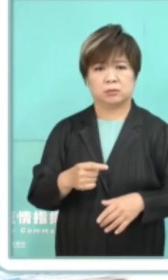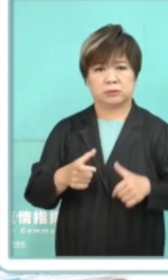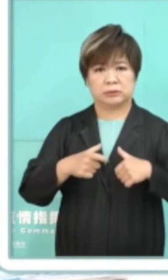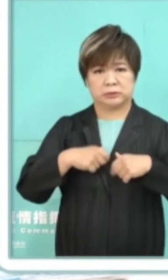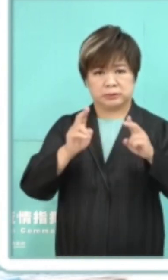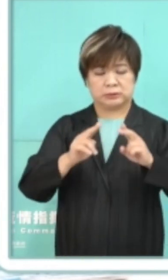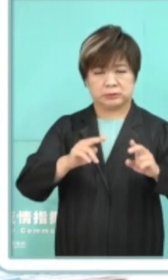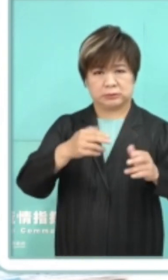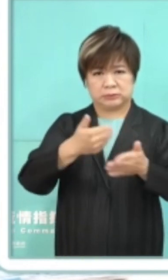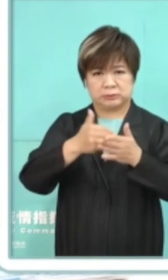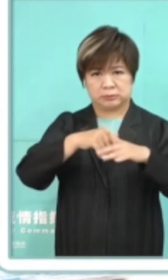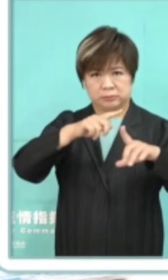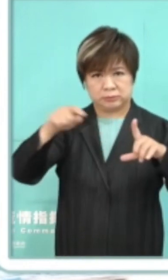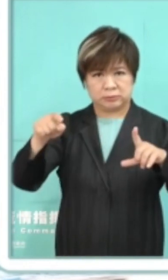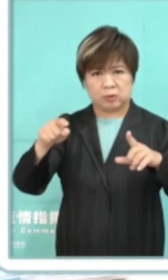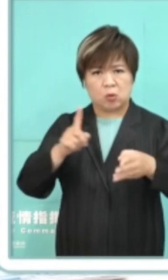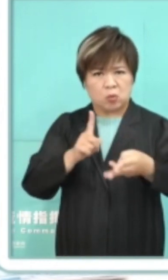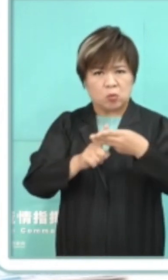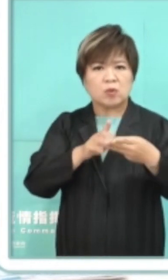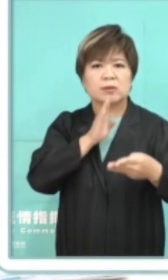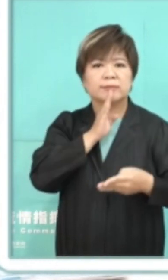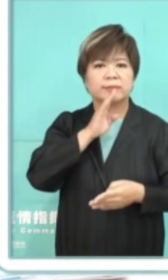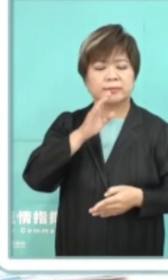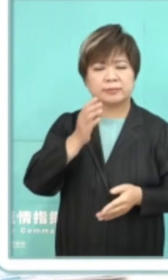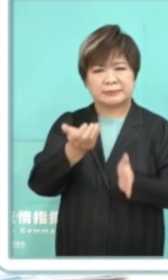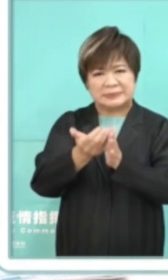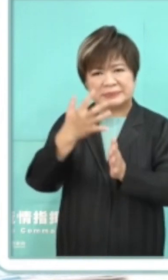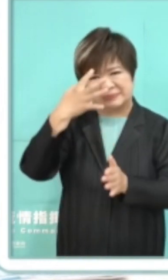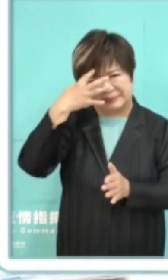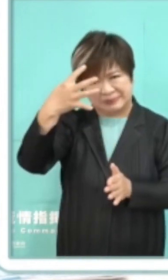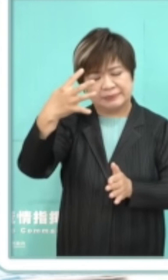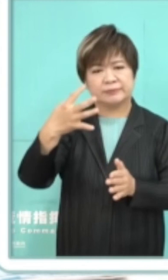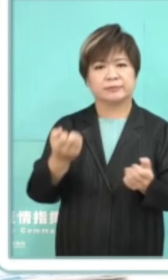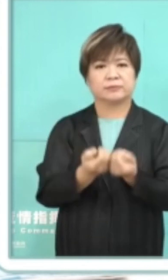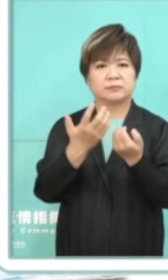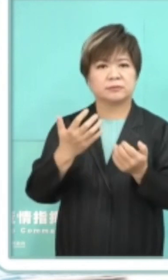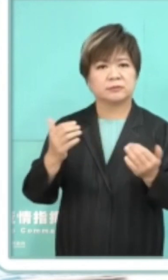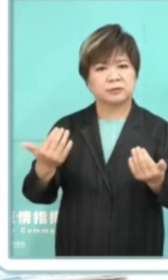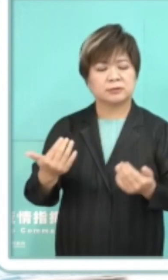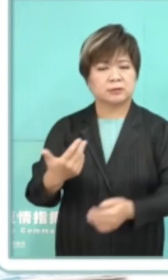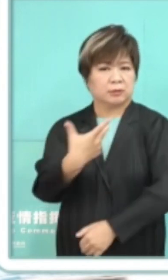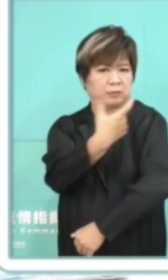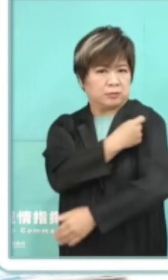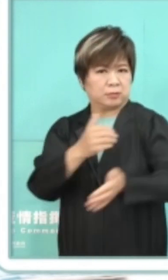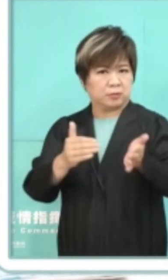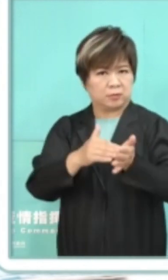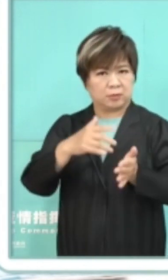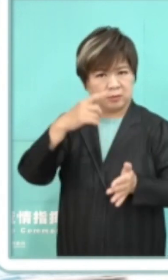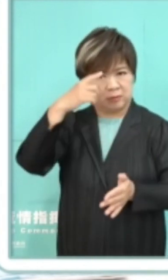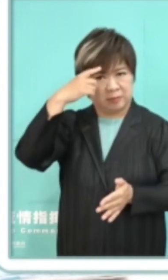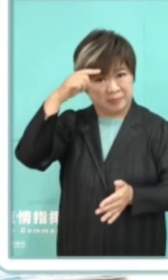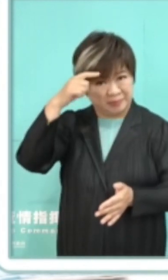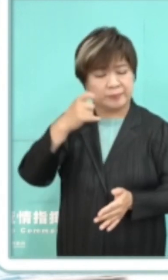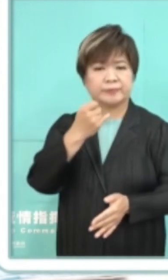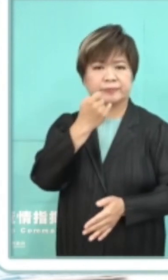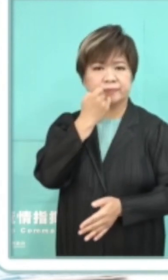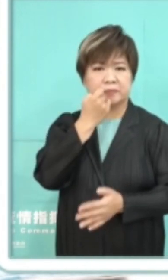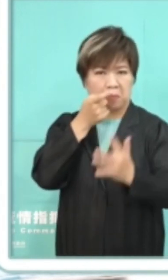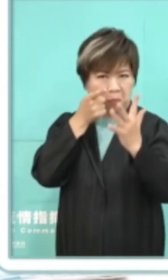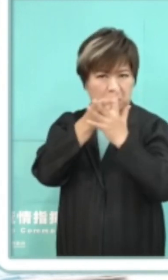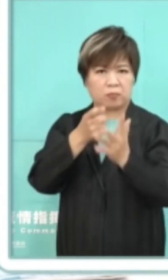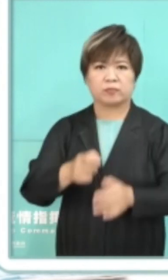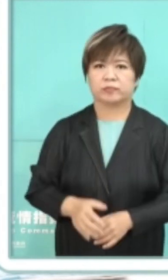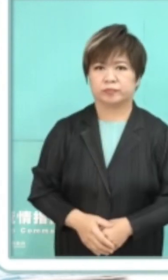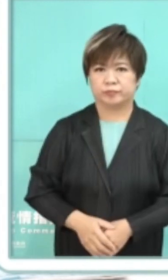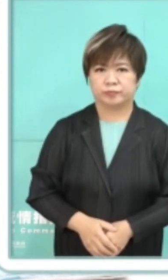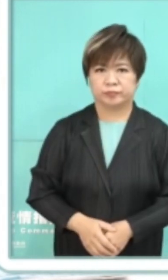现心肌炎，主要集中在前4天的，啊，所以差不多在第二天的时候。做一个心电图，也许可以早期发